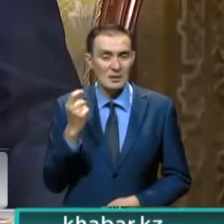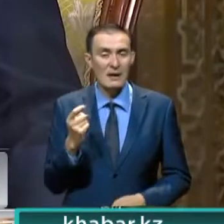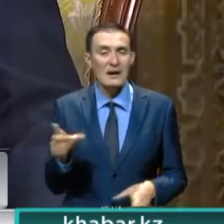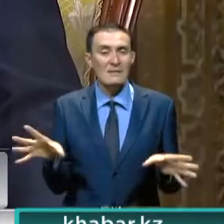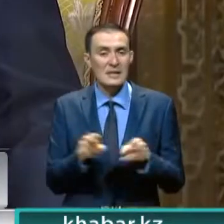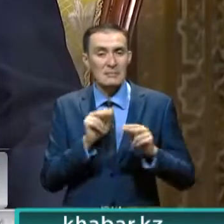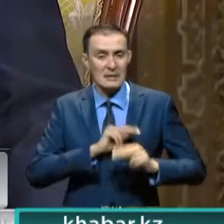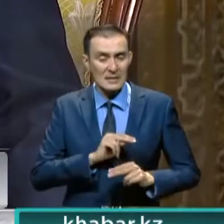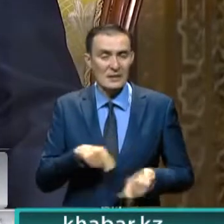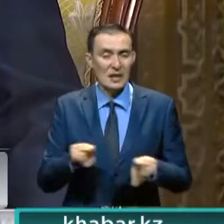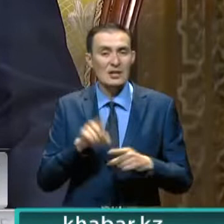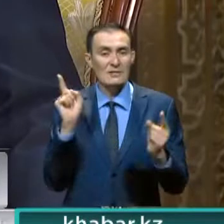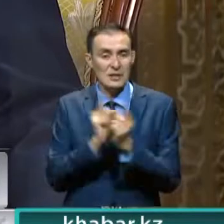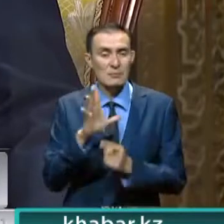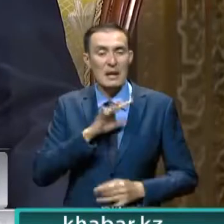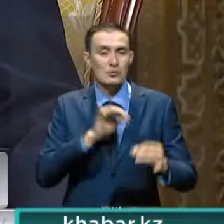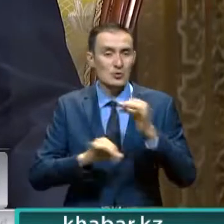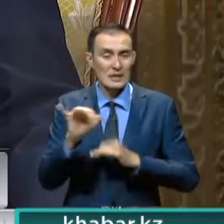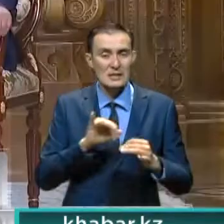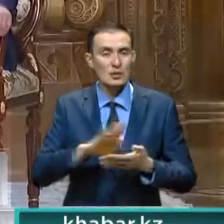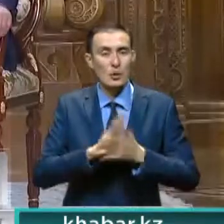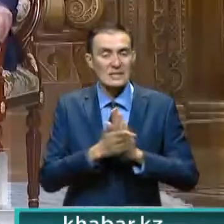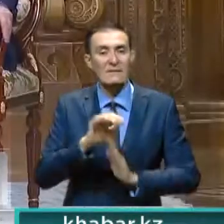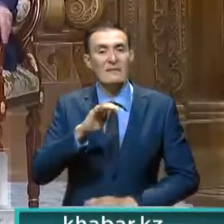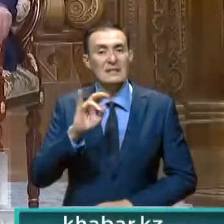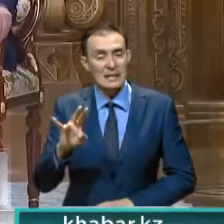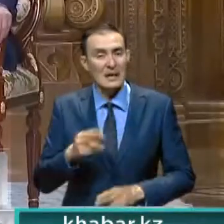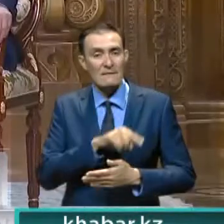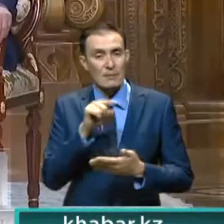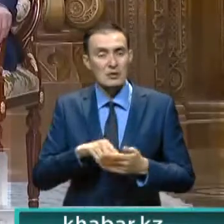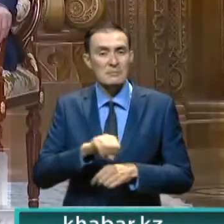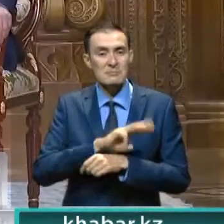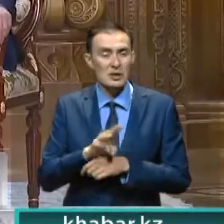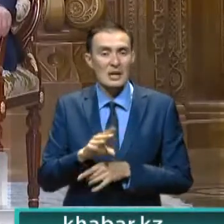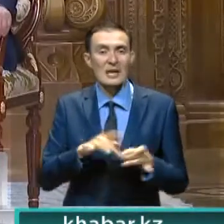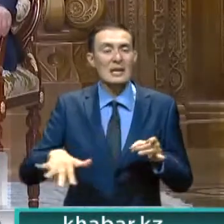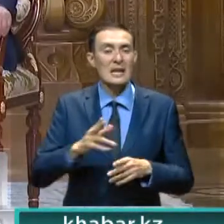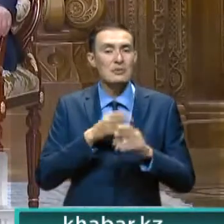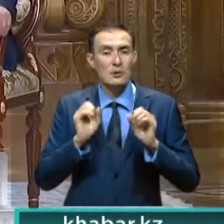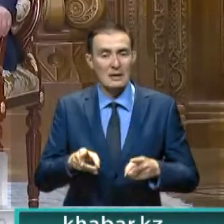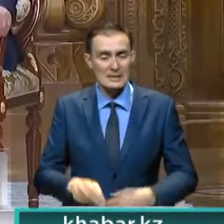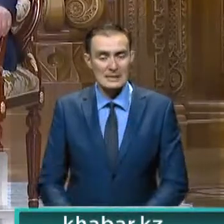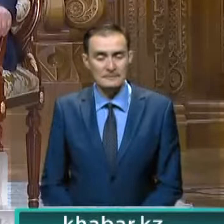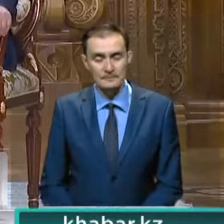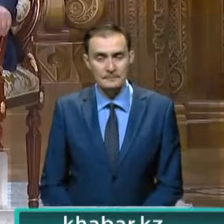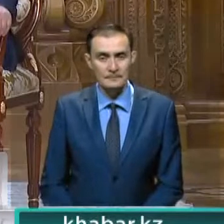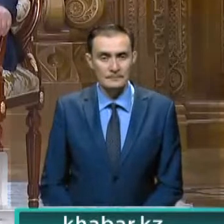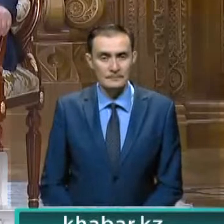взаимодействия также на встрече обсуждалась ситуация в афганистане вопросы обеспечения региональной безопасности